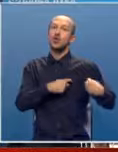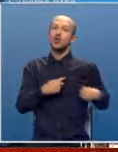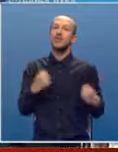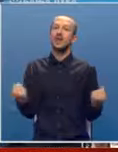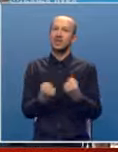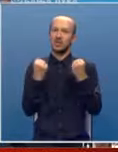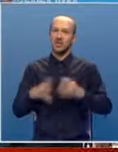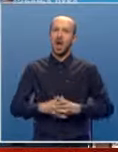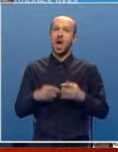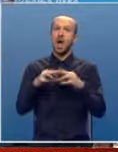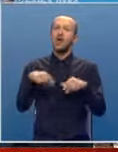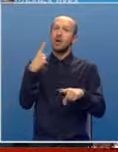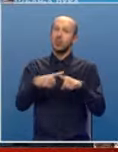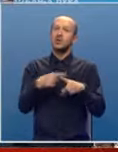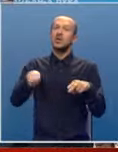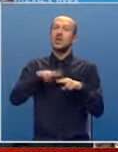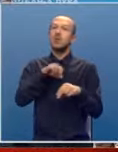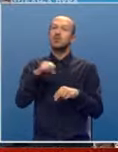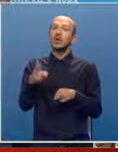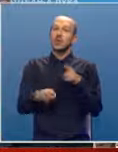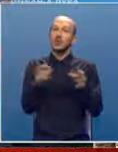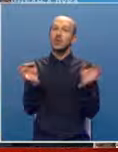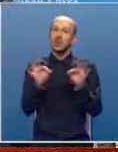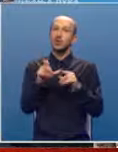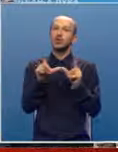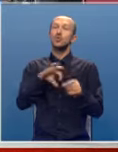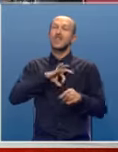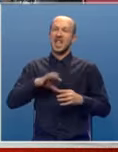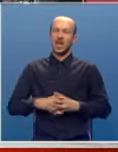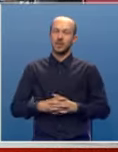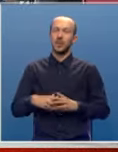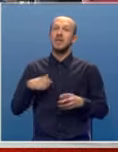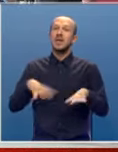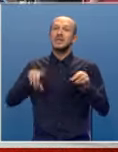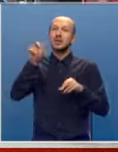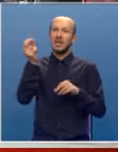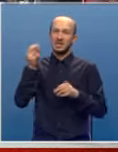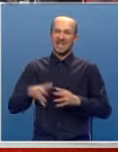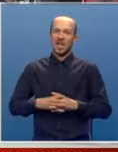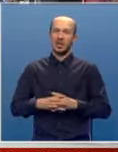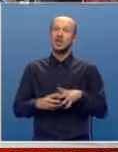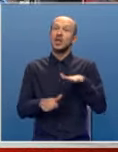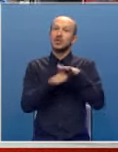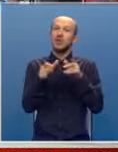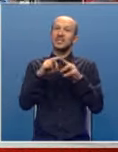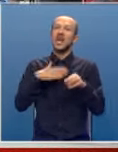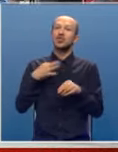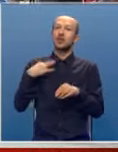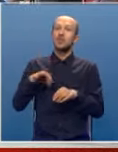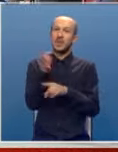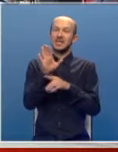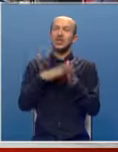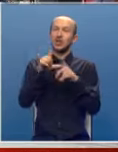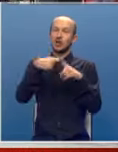humanitarnim aktivnostima, a ovaj put za najbrže takmičare pripremljene su i medalje. Mi iz Republike Srpske, na čelu s našim predsjednikom Miloradom